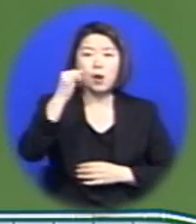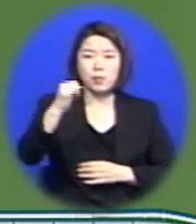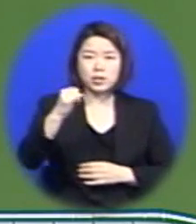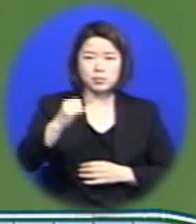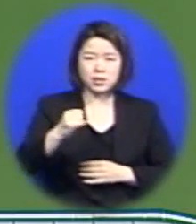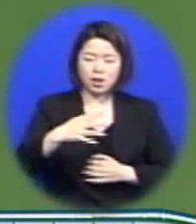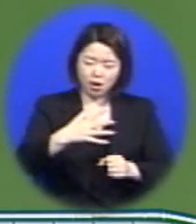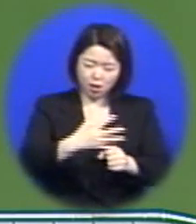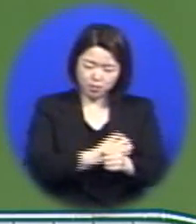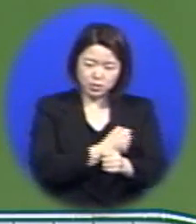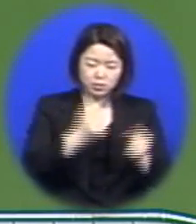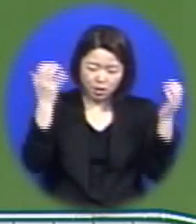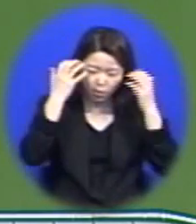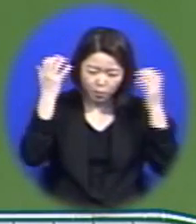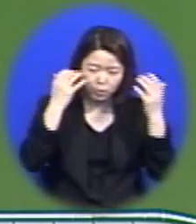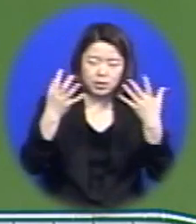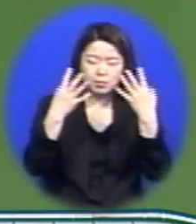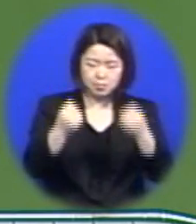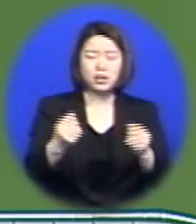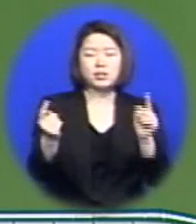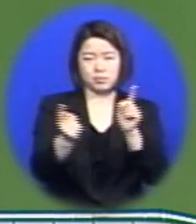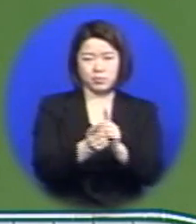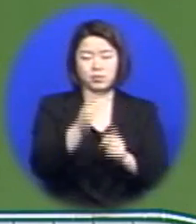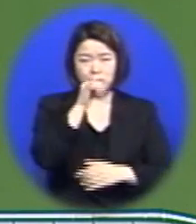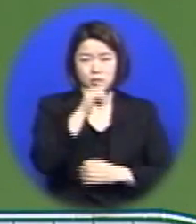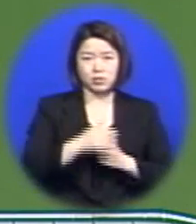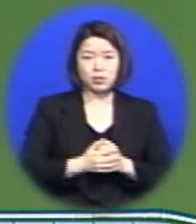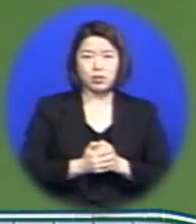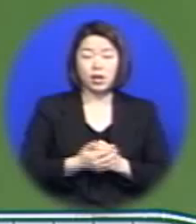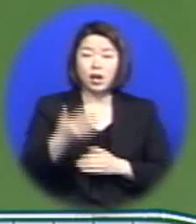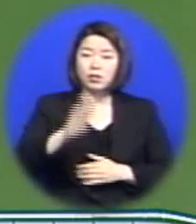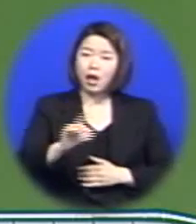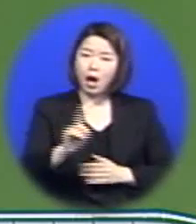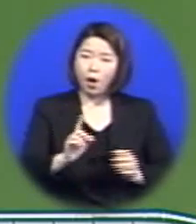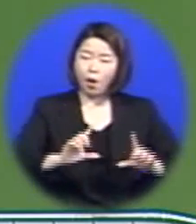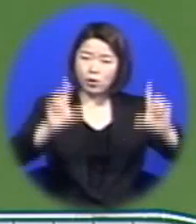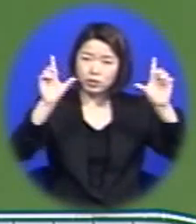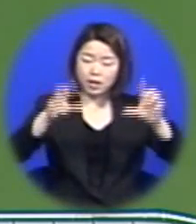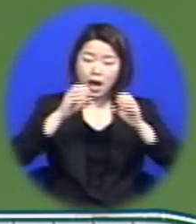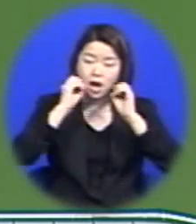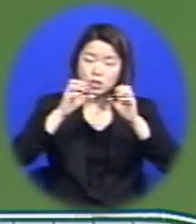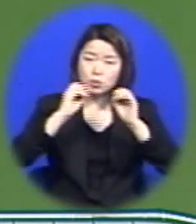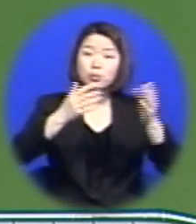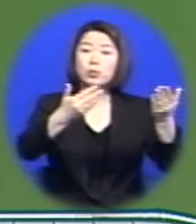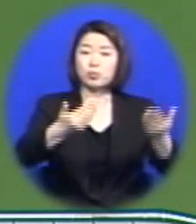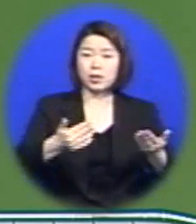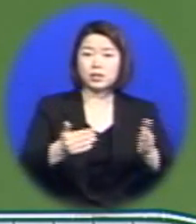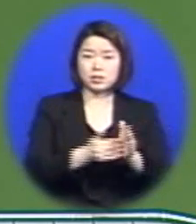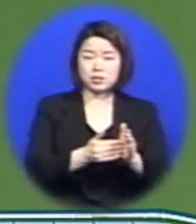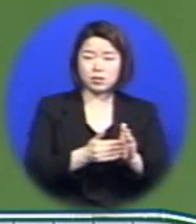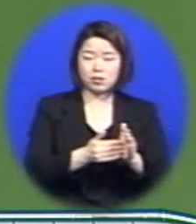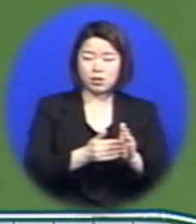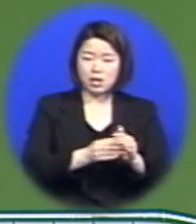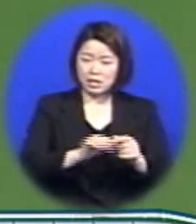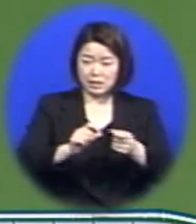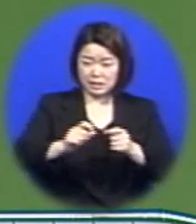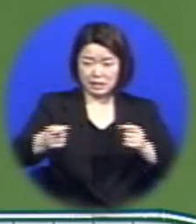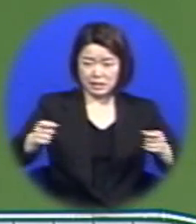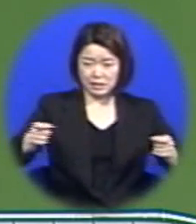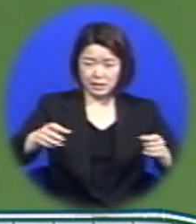엄청난 고난을 많이 당하신 분이십니다 그런데 어느 날 전도를 받았어요 지푸라기라도